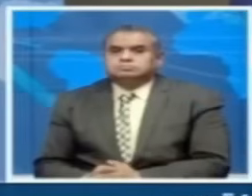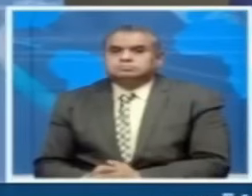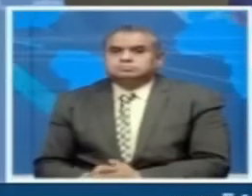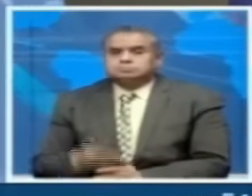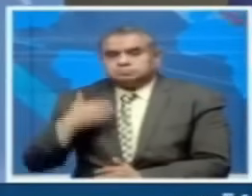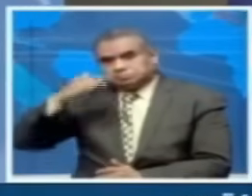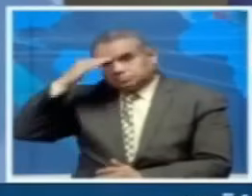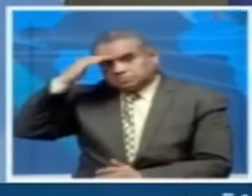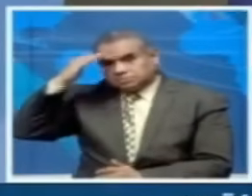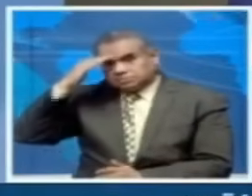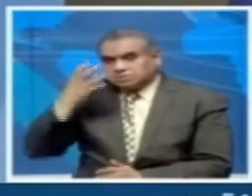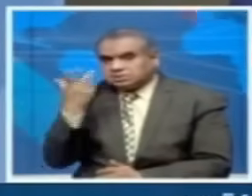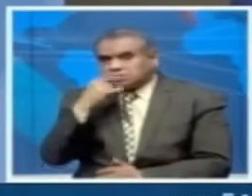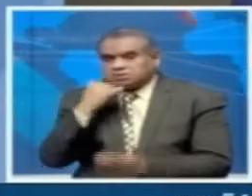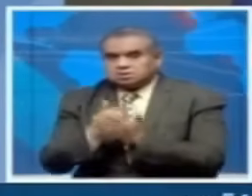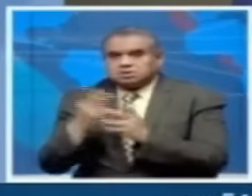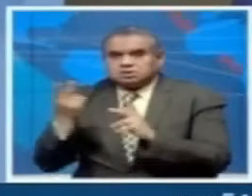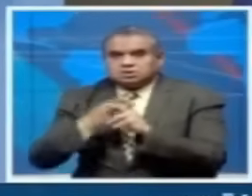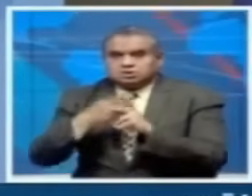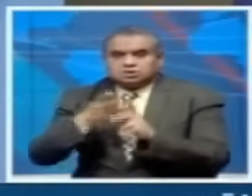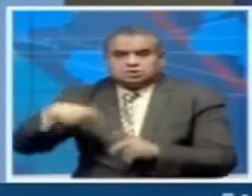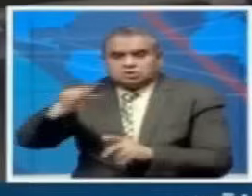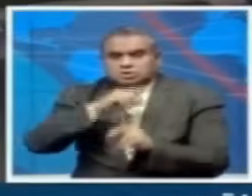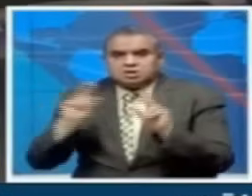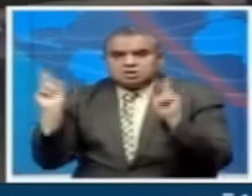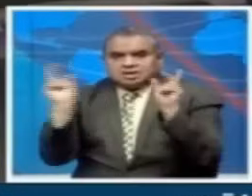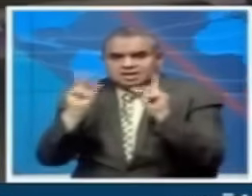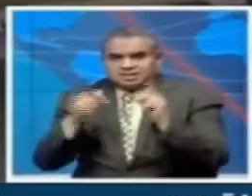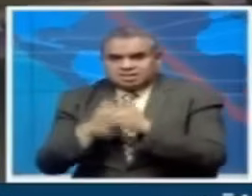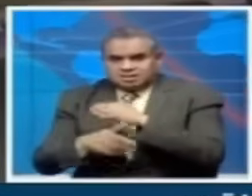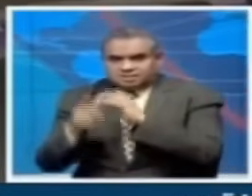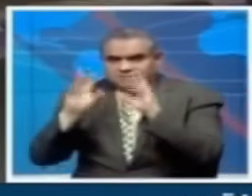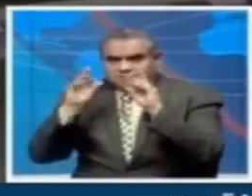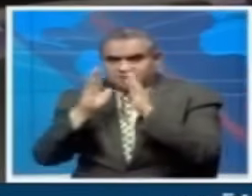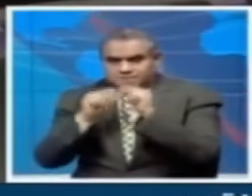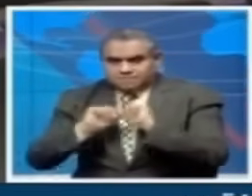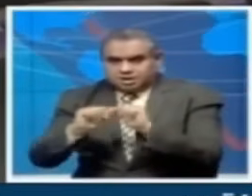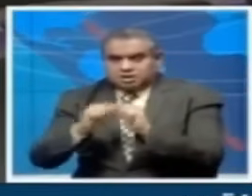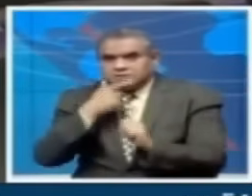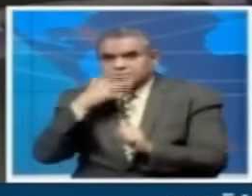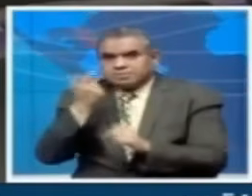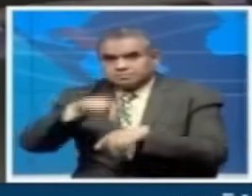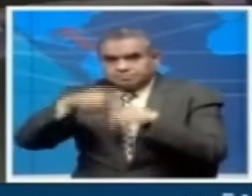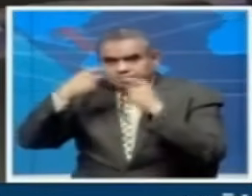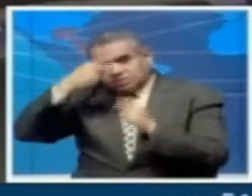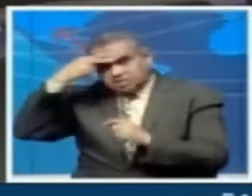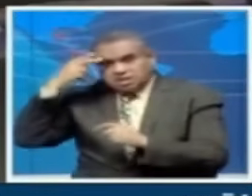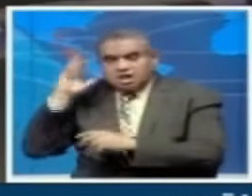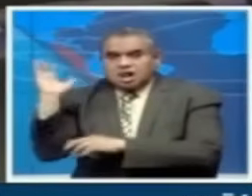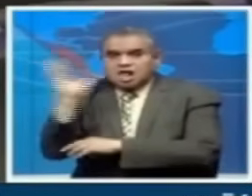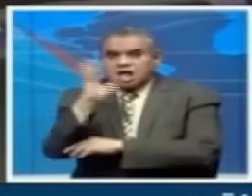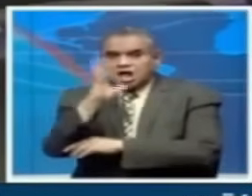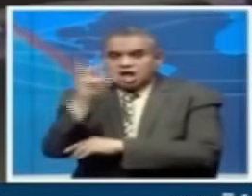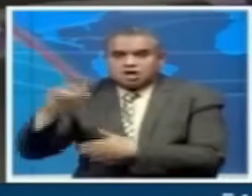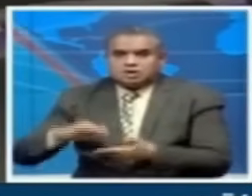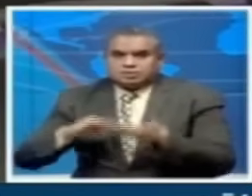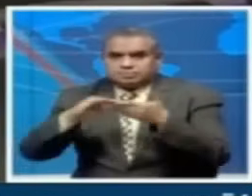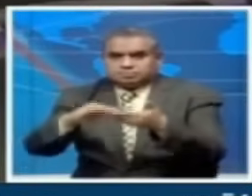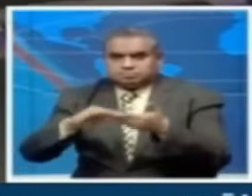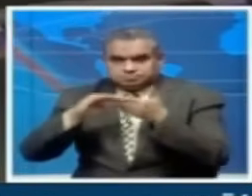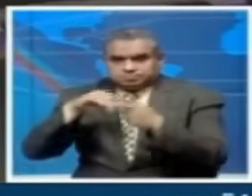تحياتي لك فاطمة ولكل مشاهدي التلفزيون المصري. نحن متواجدون في هذه اللحظات في مدينة العريش، يمكن المساعدات ما